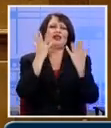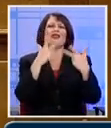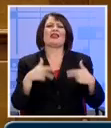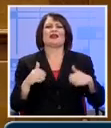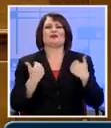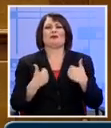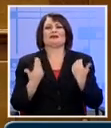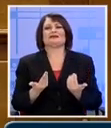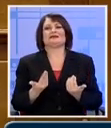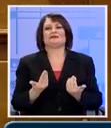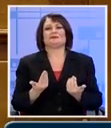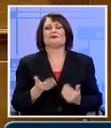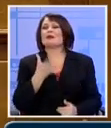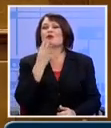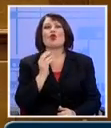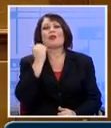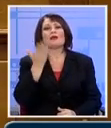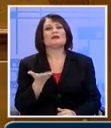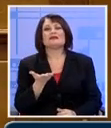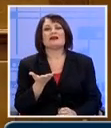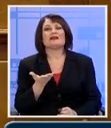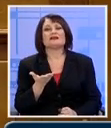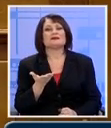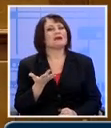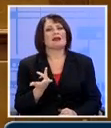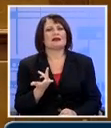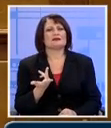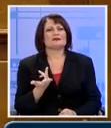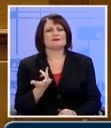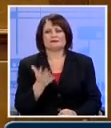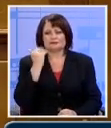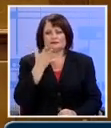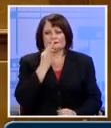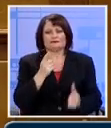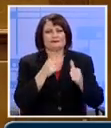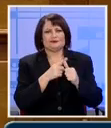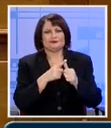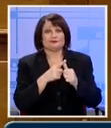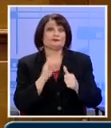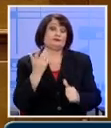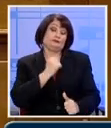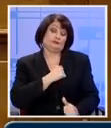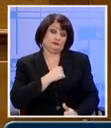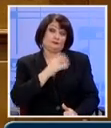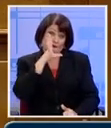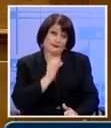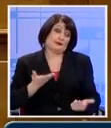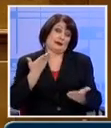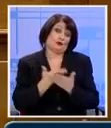παίζετε. Και γιατί δεν την πιστεύετε? Δεν την πιστεύετε πρώτον γιατί αν την πιστεύατε